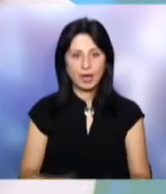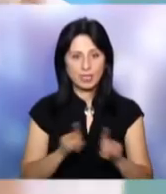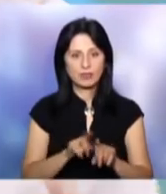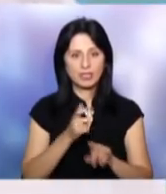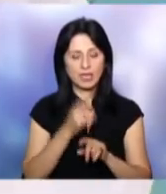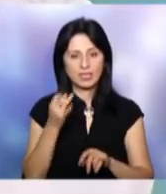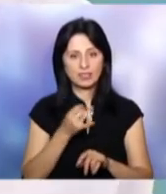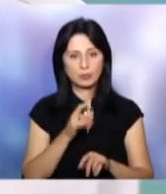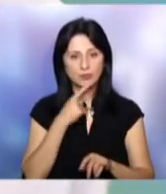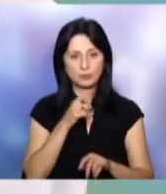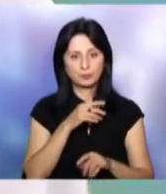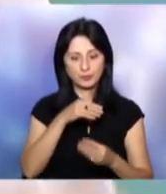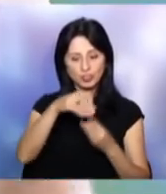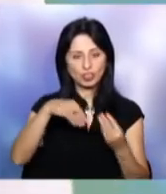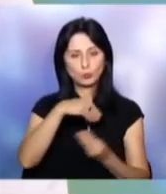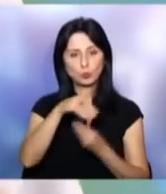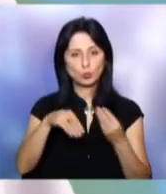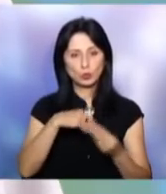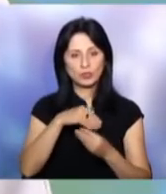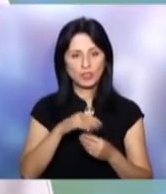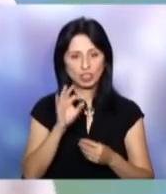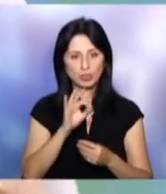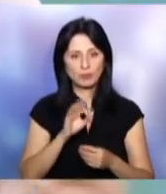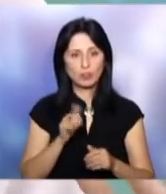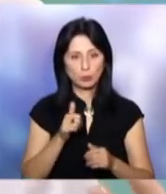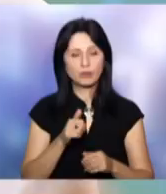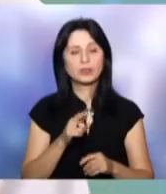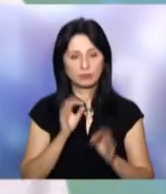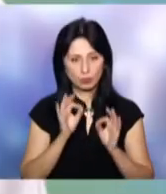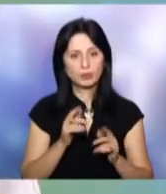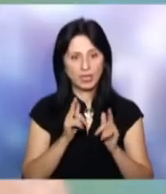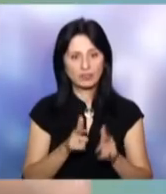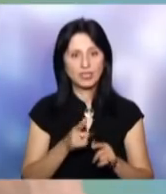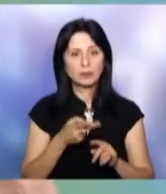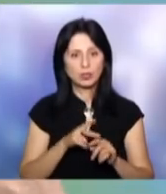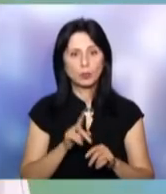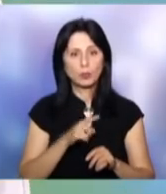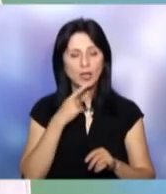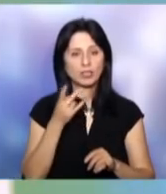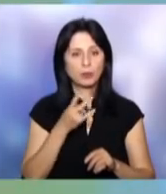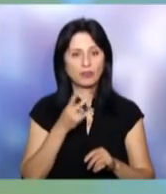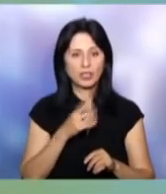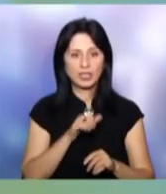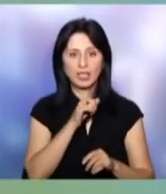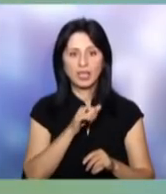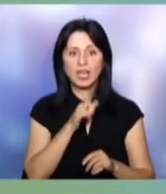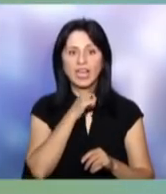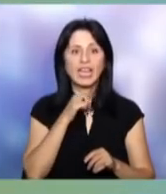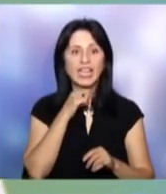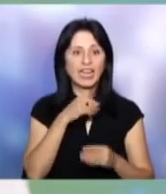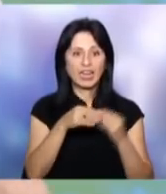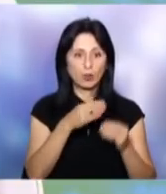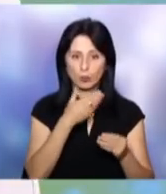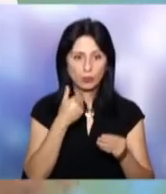ძალიან საინტერესო რამე თქვით შეფუთვის შესახებ, რომელზეც ნაწილობრივ გეთანხმებით, იმიტომ რომ რა თქმა უნდა ხილი არ არის ასე